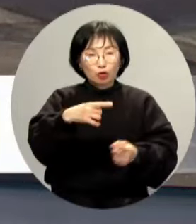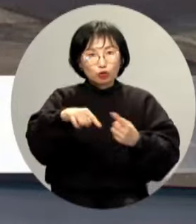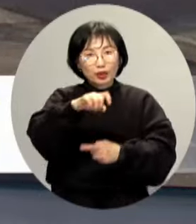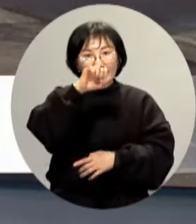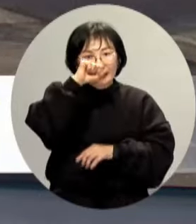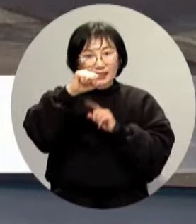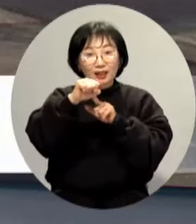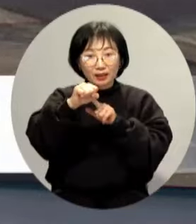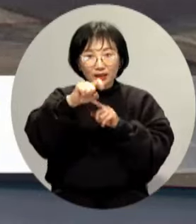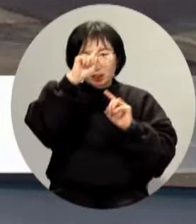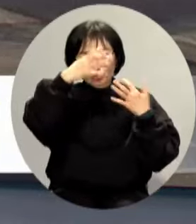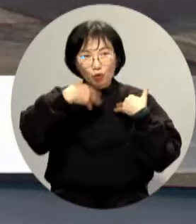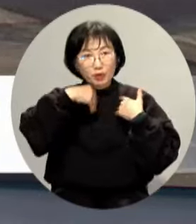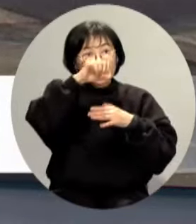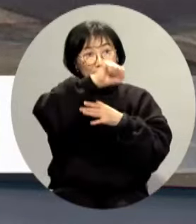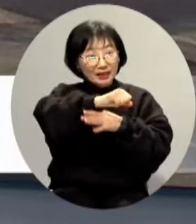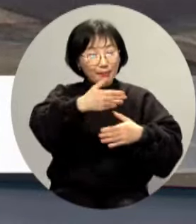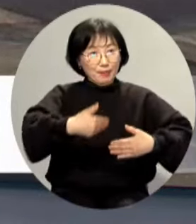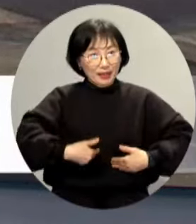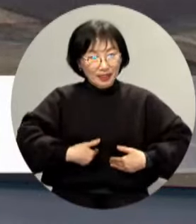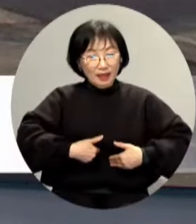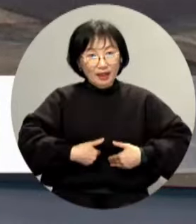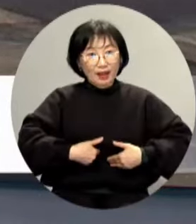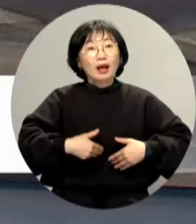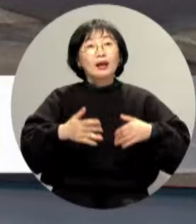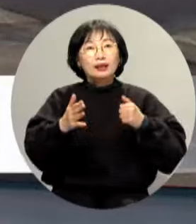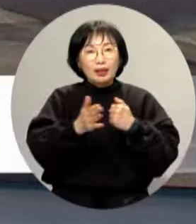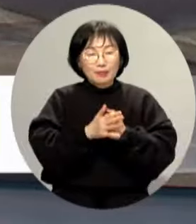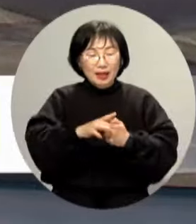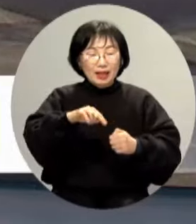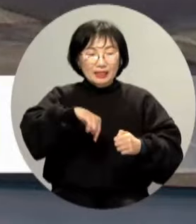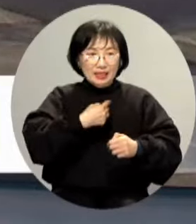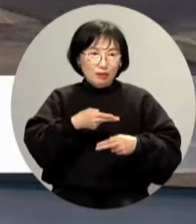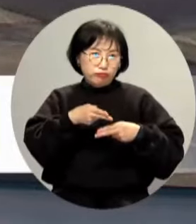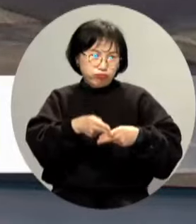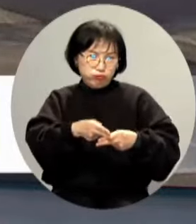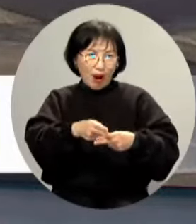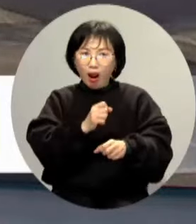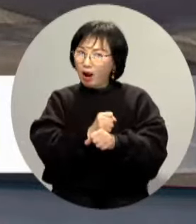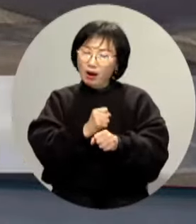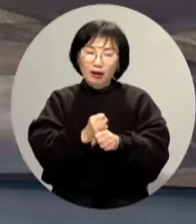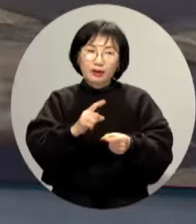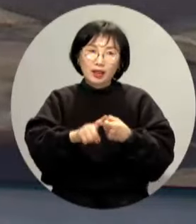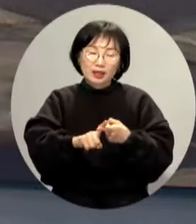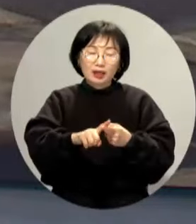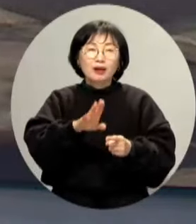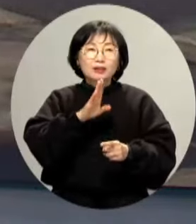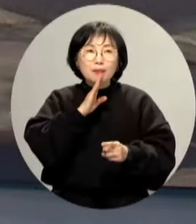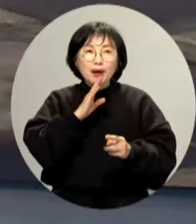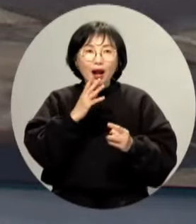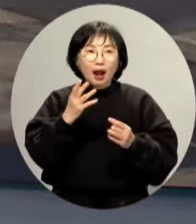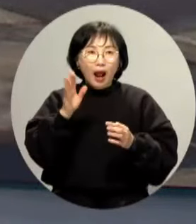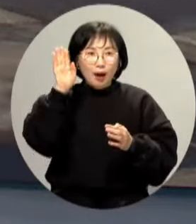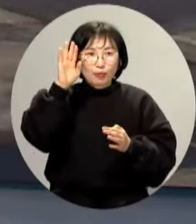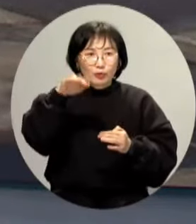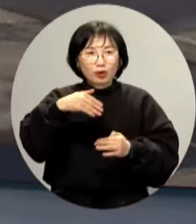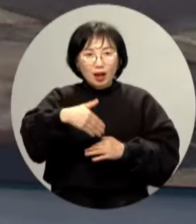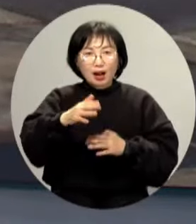예산은 결국 정부의 승인을 받아야 하는 것으로 확인돼 자치도가 넘어야 할 산이 적지 않아 보입니다. 박혜진